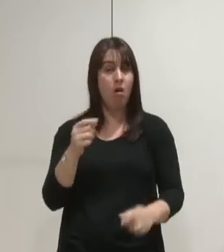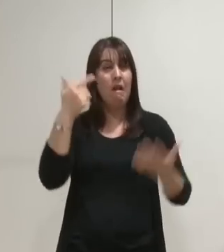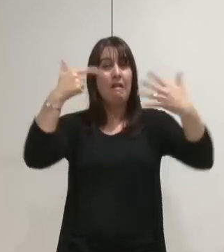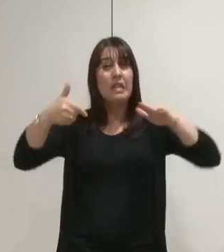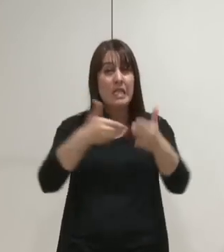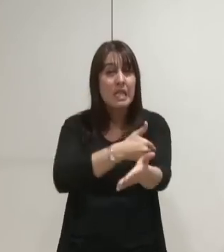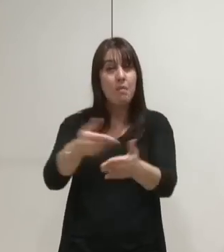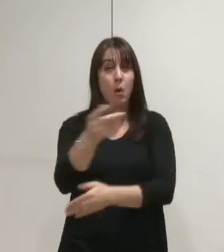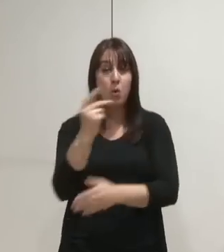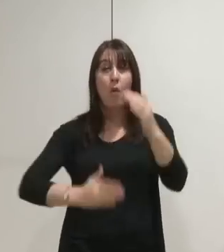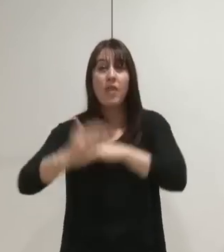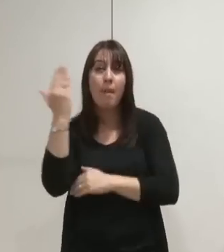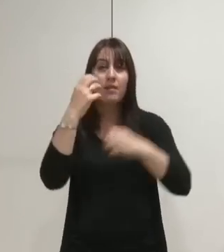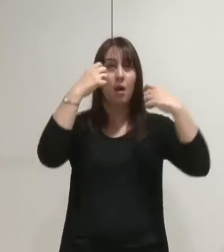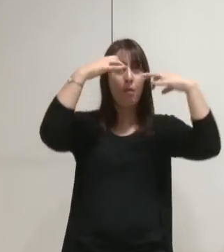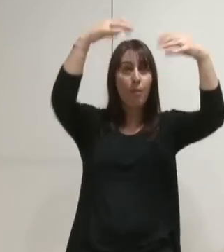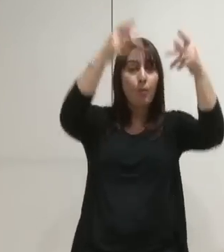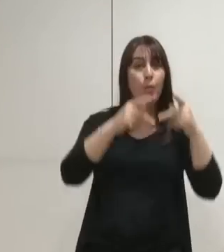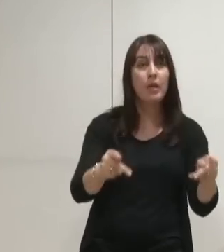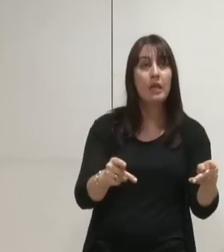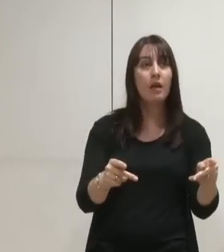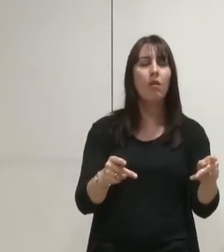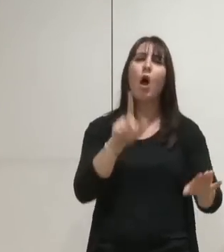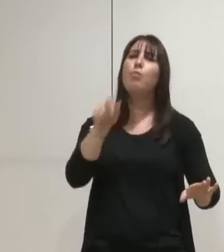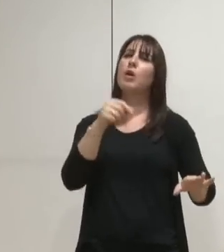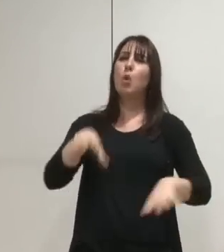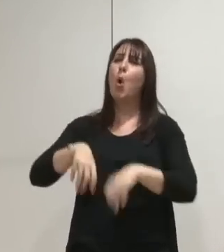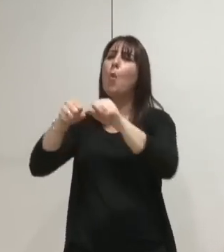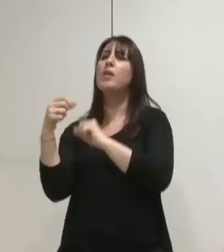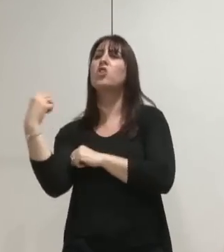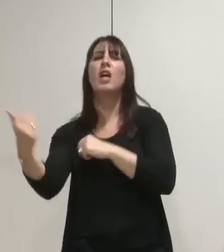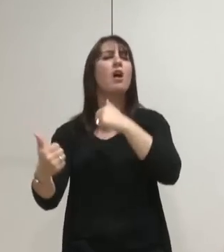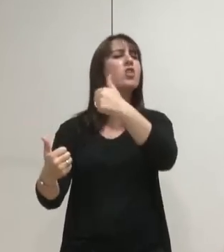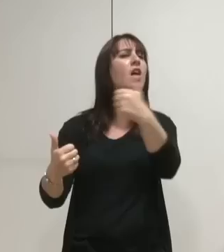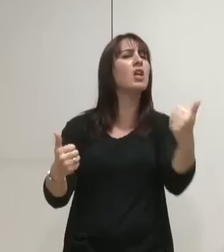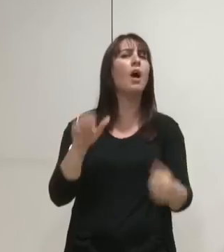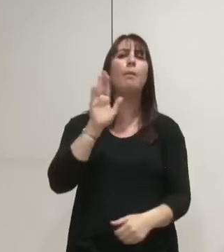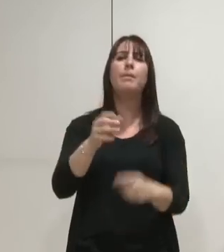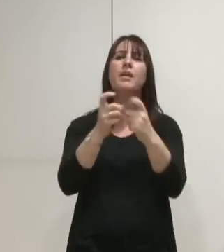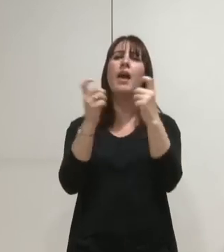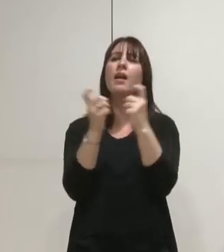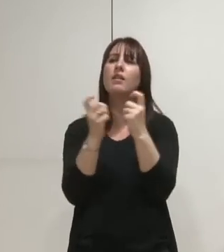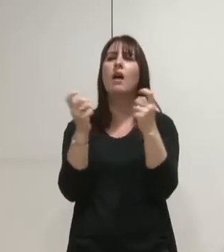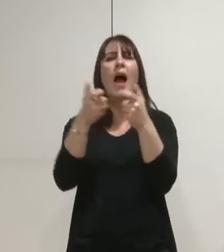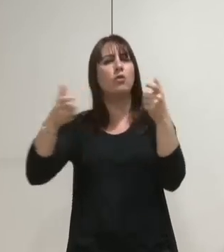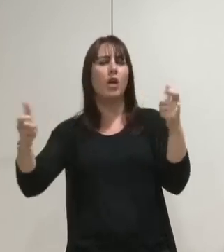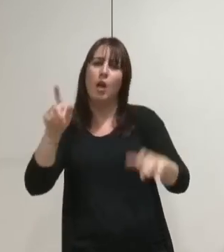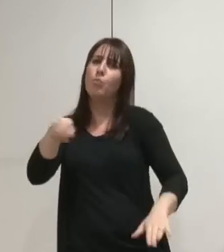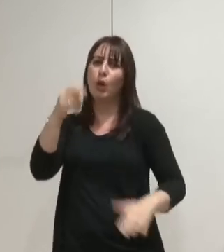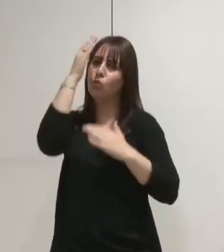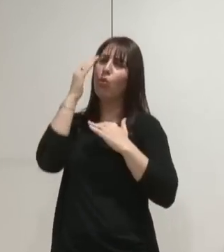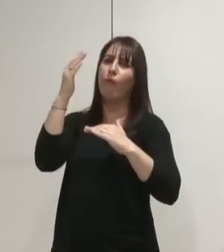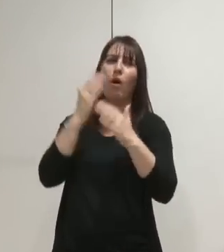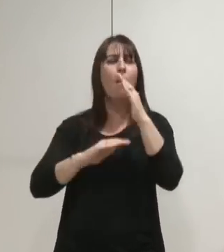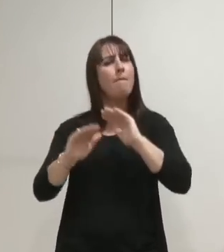d'euros éclairage public je ne doute pas de la compétence des uns et des autres en matière d'électricité industrielle mais je peux quand même me